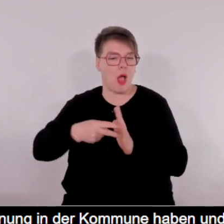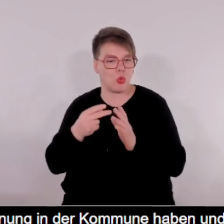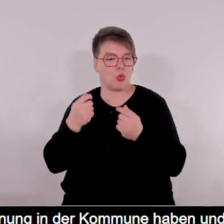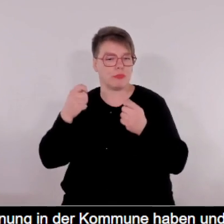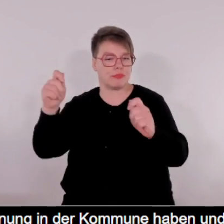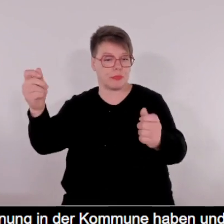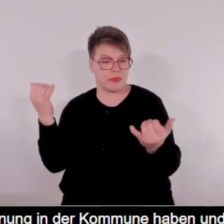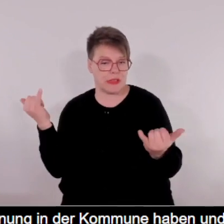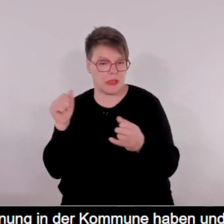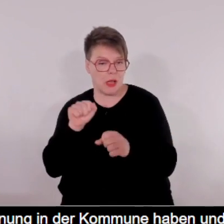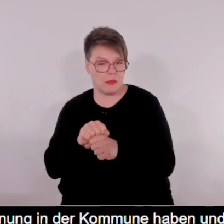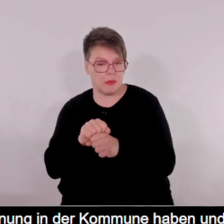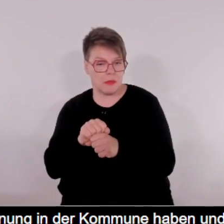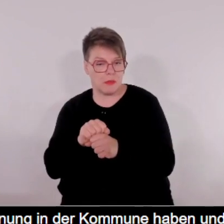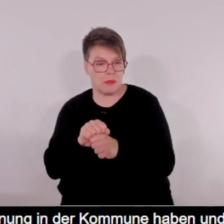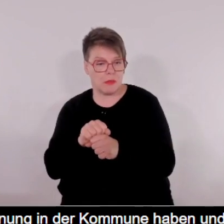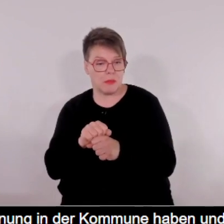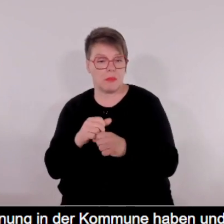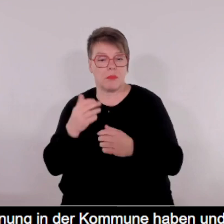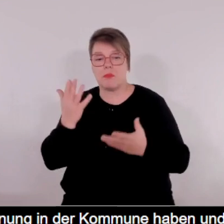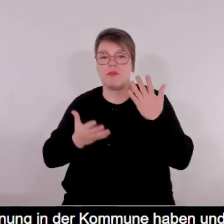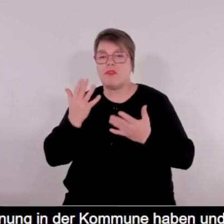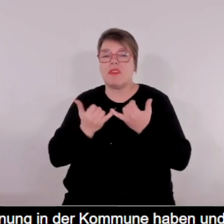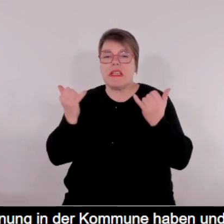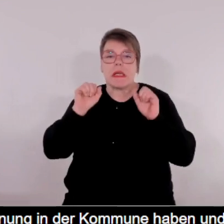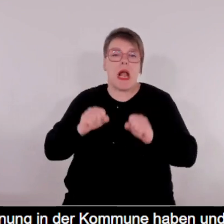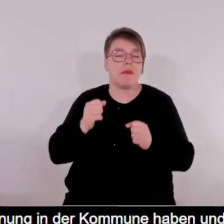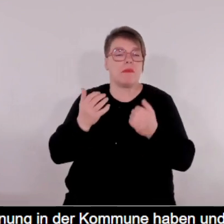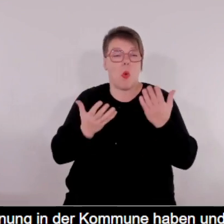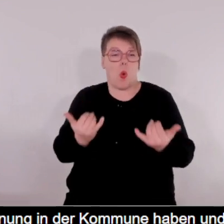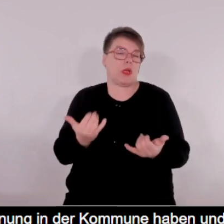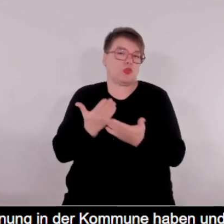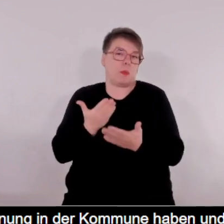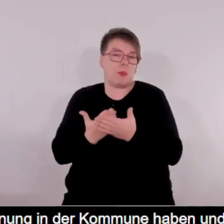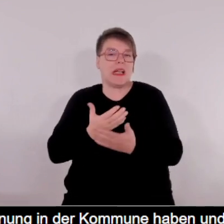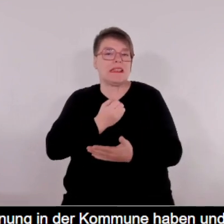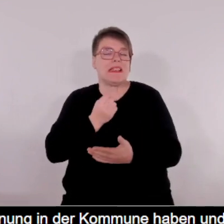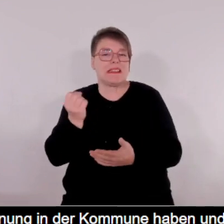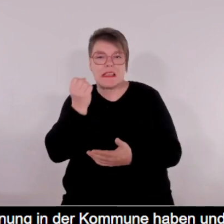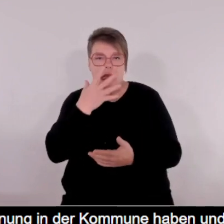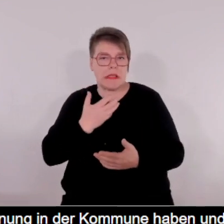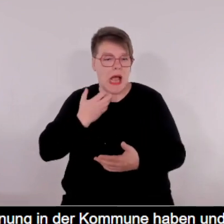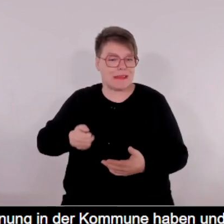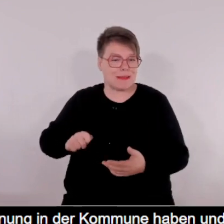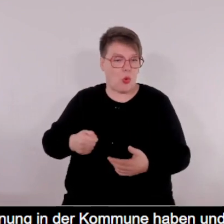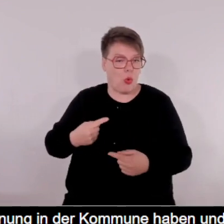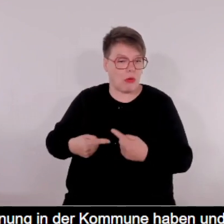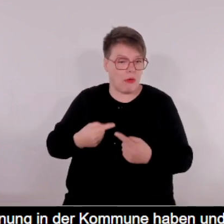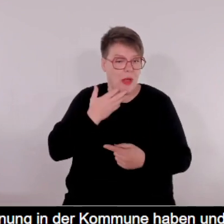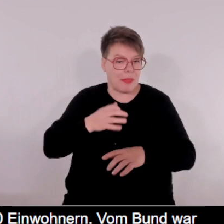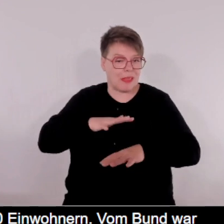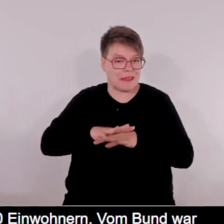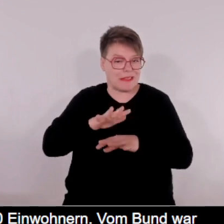sehr viel Geld kosten am Ende, zunächst einmal dem Freistaat Bayern auch Personalkosten, weil wir die Dinge betreuen müssen.